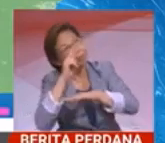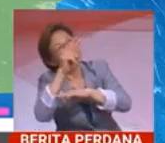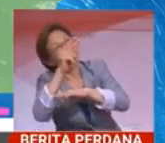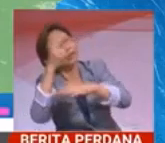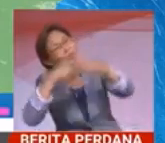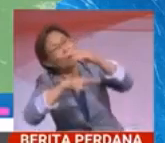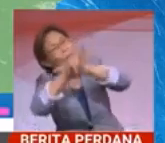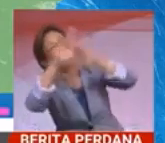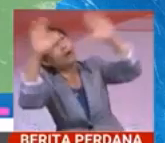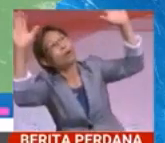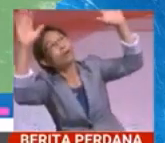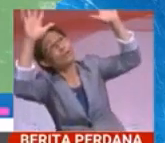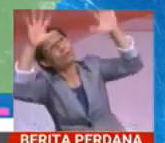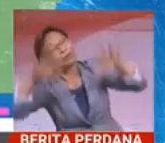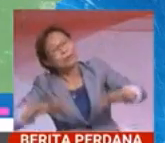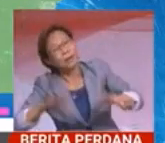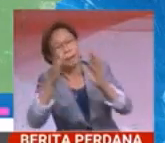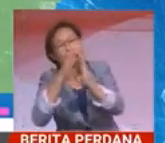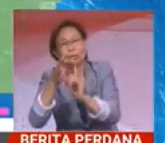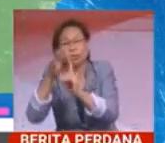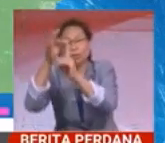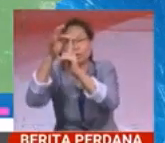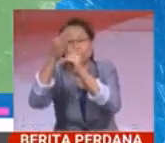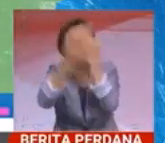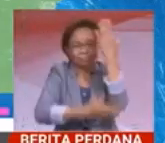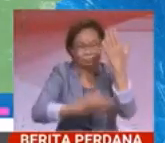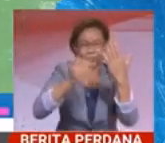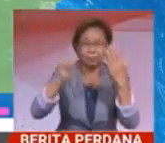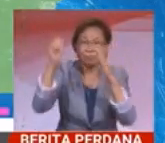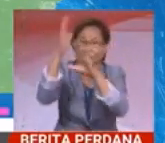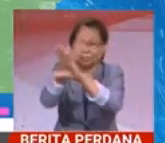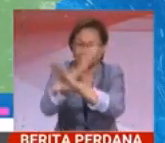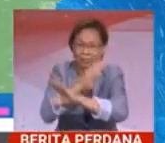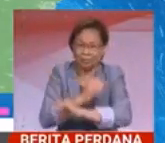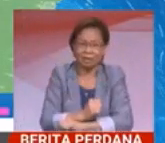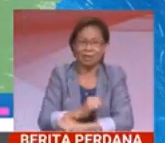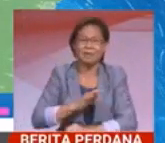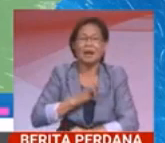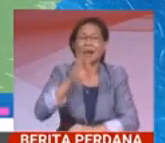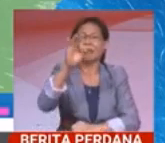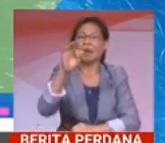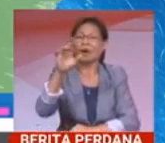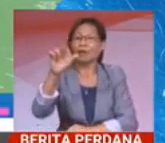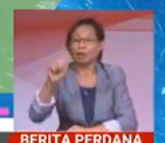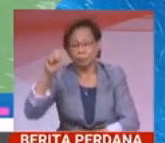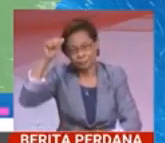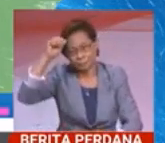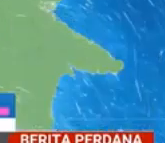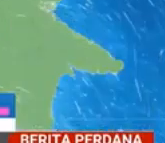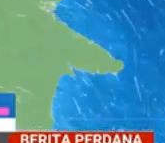ramalan hujan bagaimana pada utama di-zoom lies sepanjang pagi sukses valem assalamualaikum